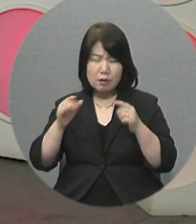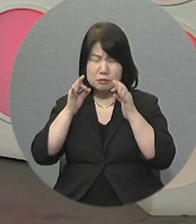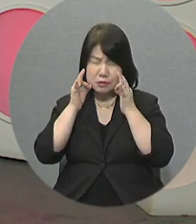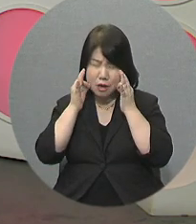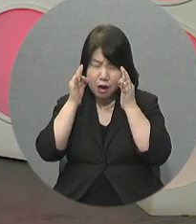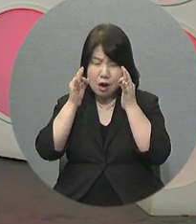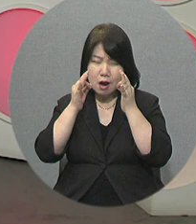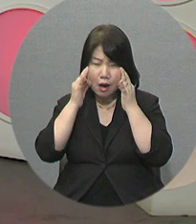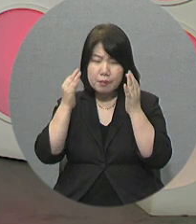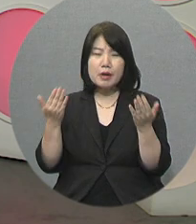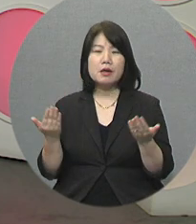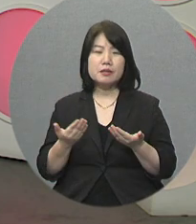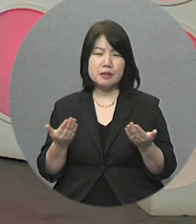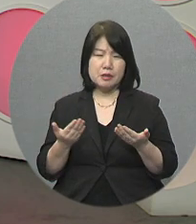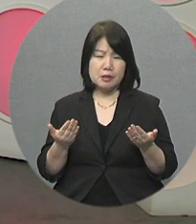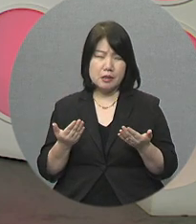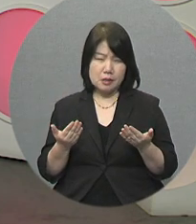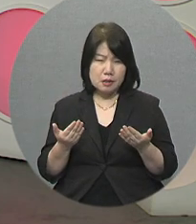굳은 일을 했습니다.